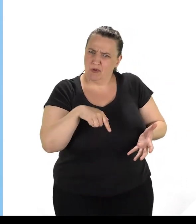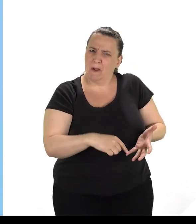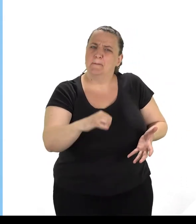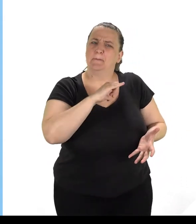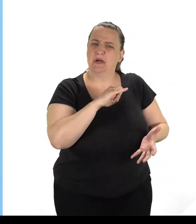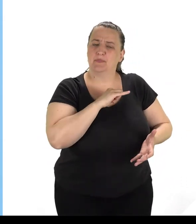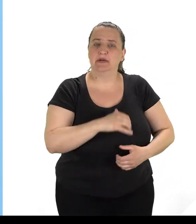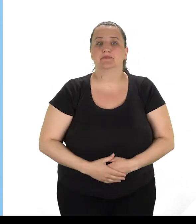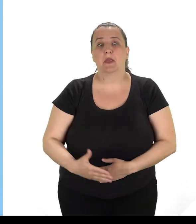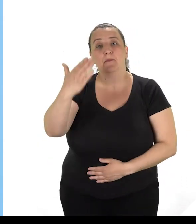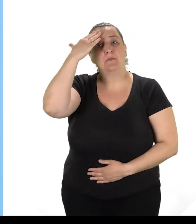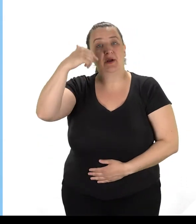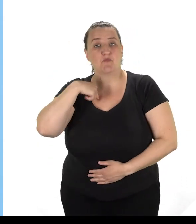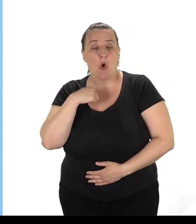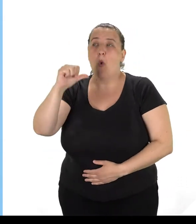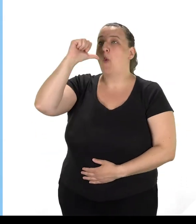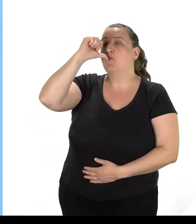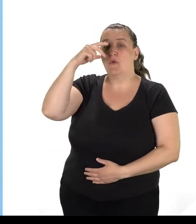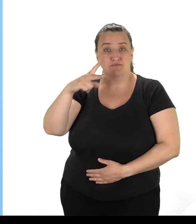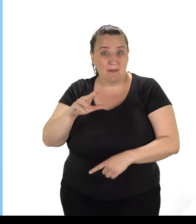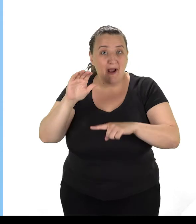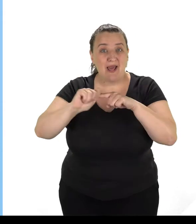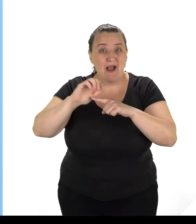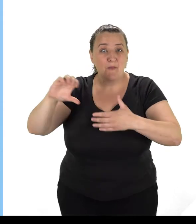Et 5 à 6 couches lourdes de pipi.